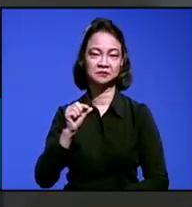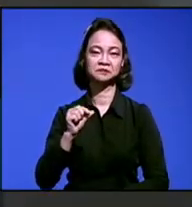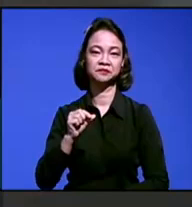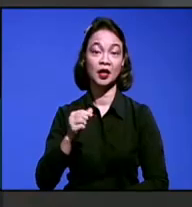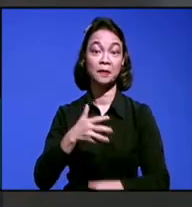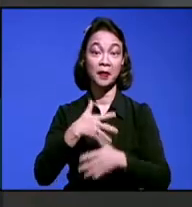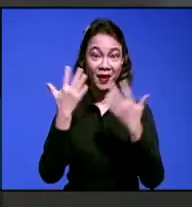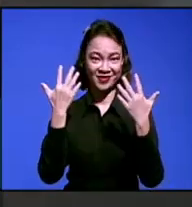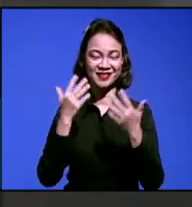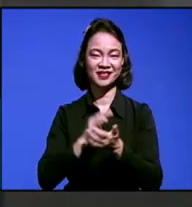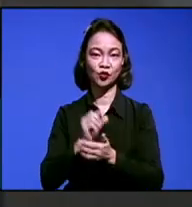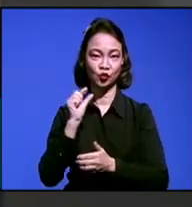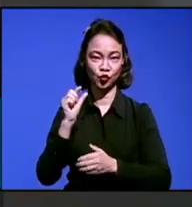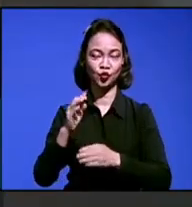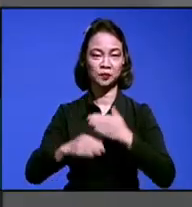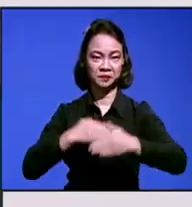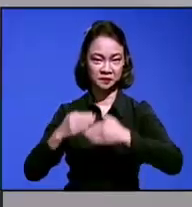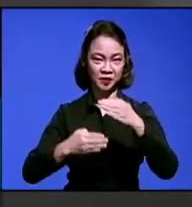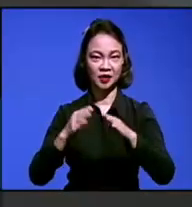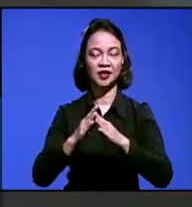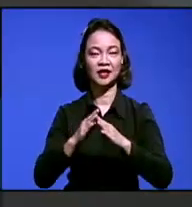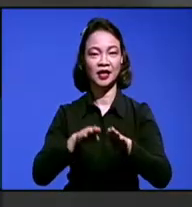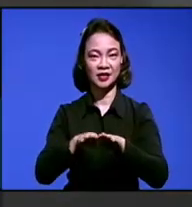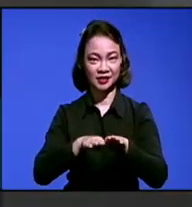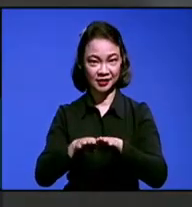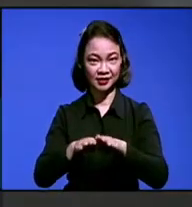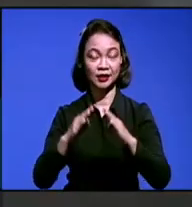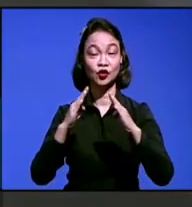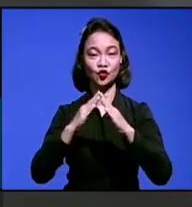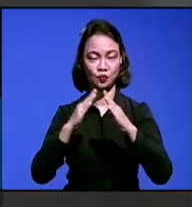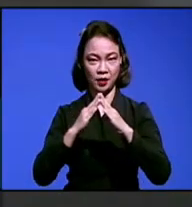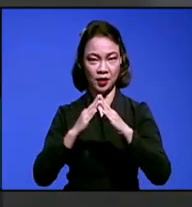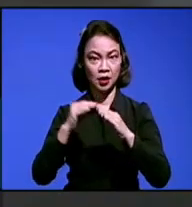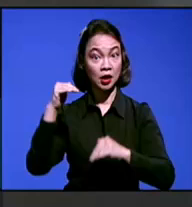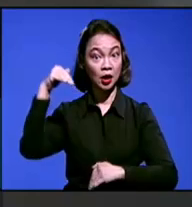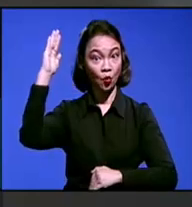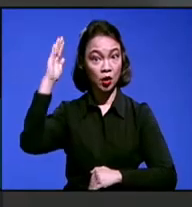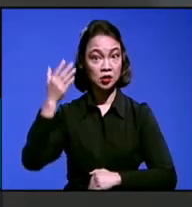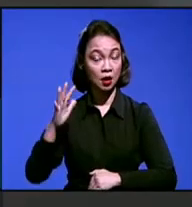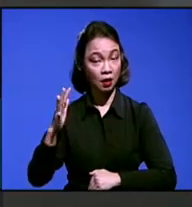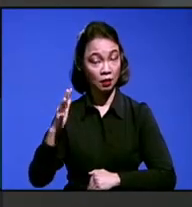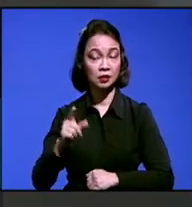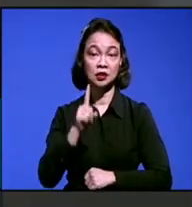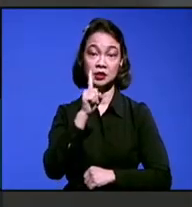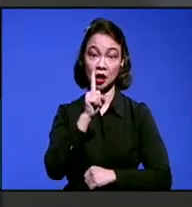bebaskan untuk menjalani asimilasi di rumah. Dewasa ada sekitar